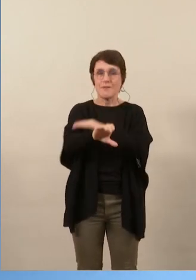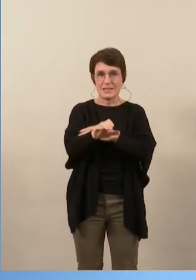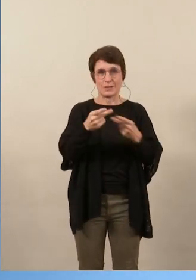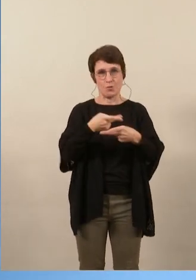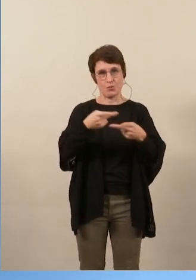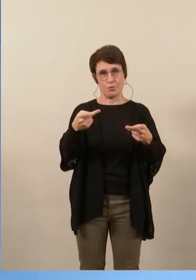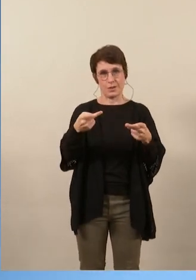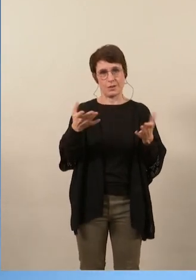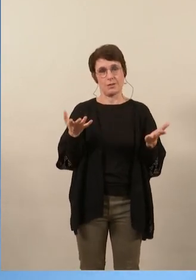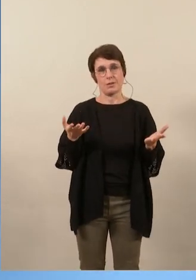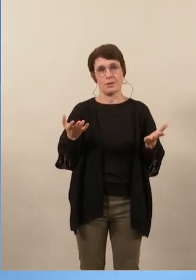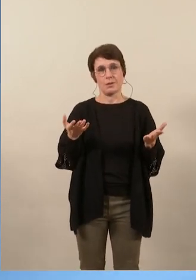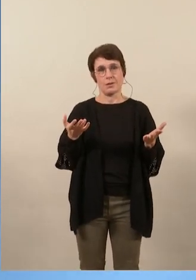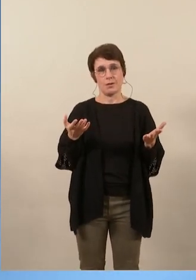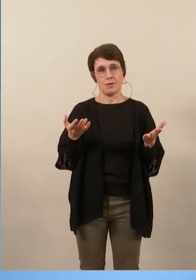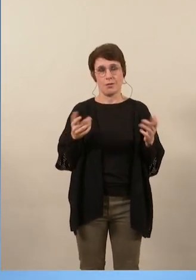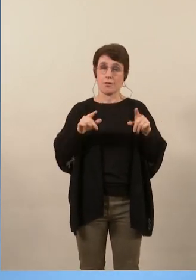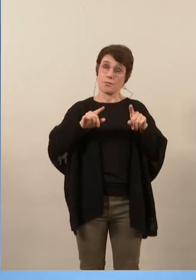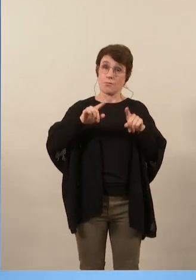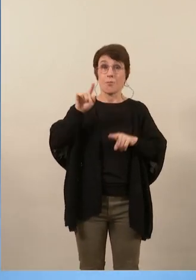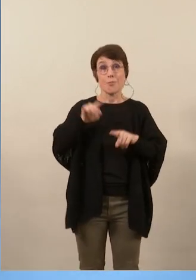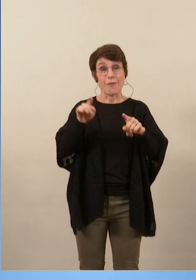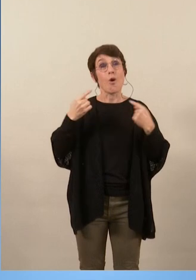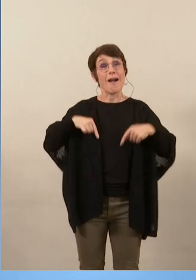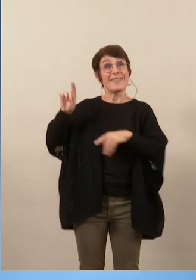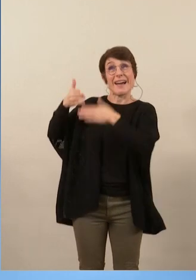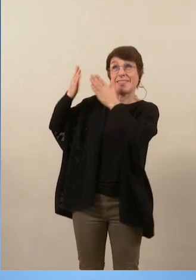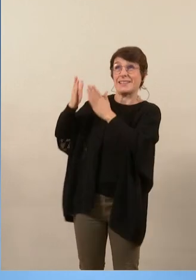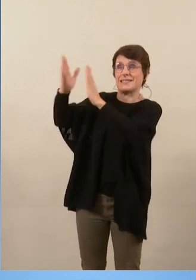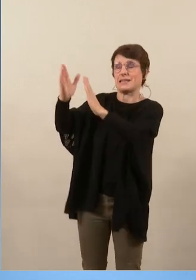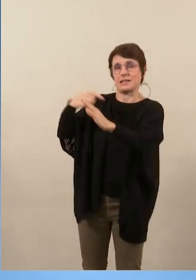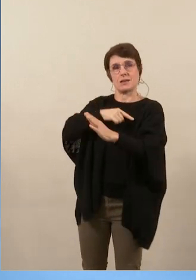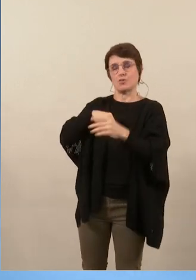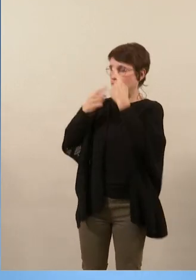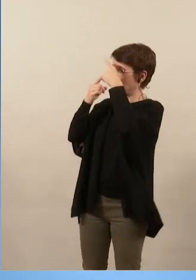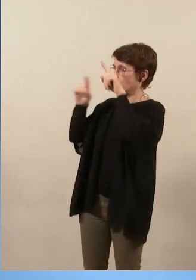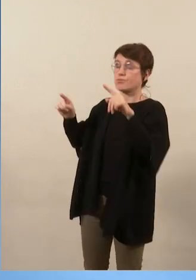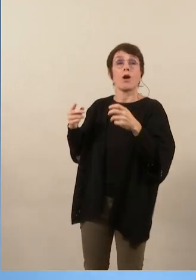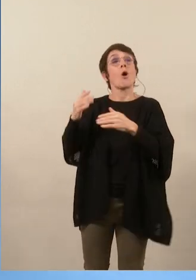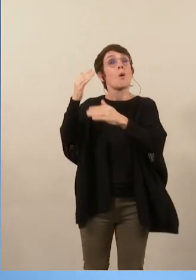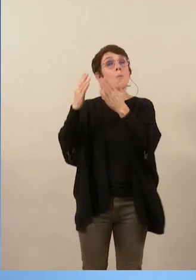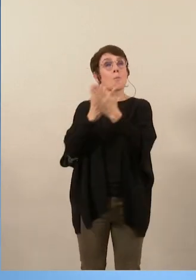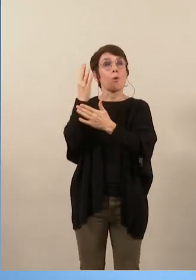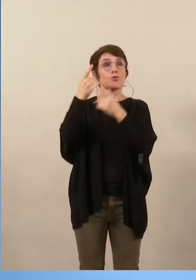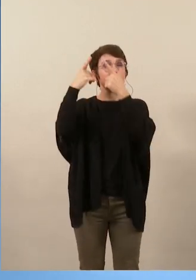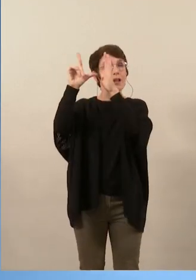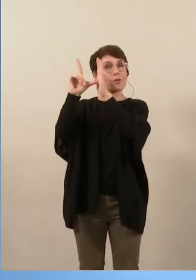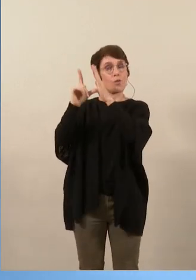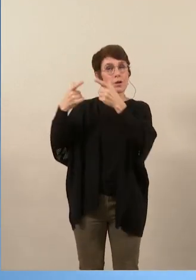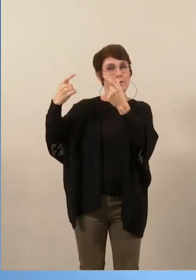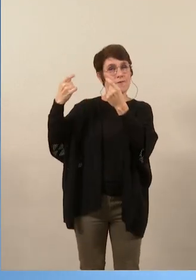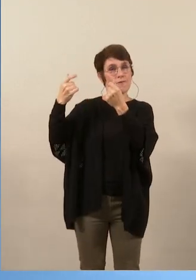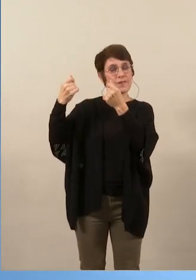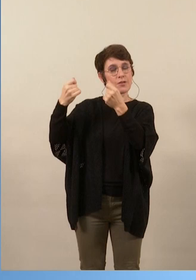côté et parfois malgré les décisions de l'État le projet de loi de finances 2024 passer à nouveau sous les